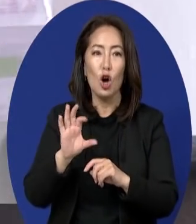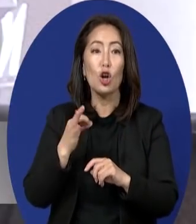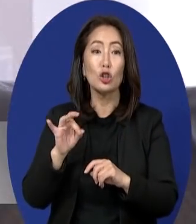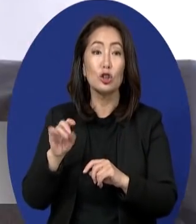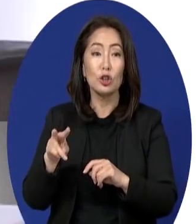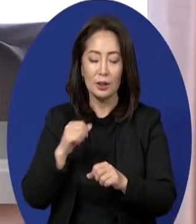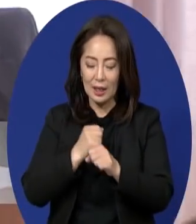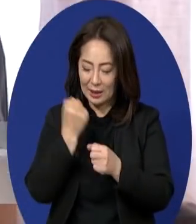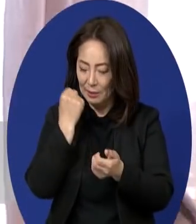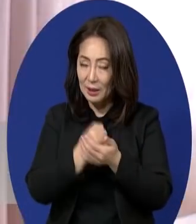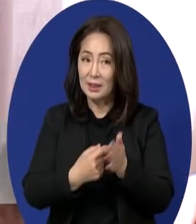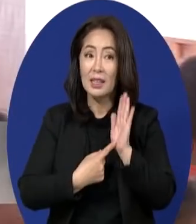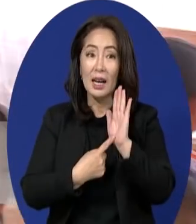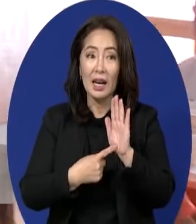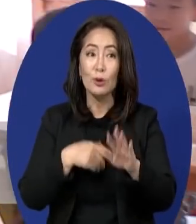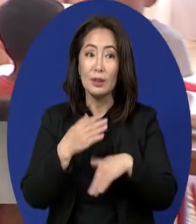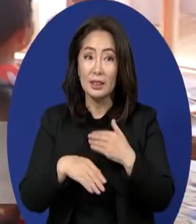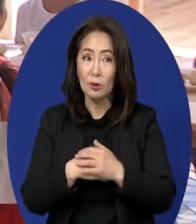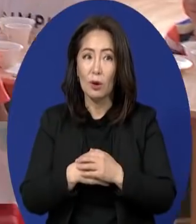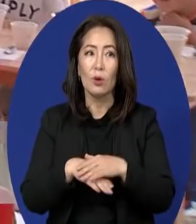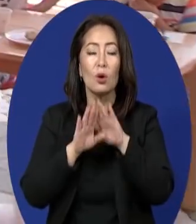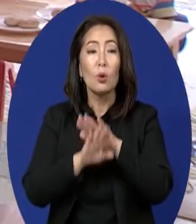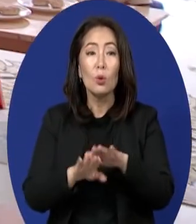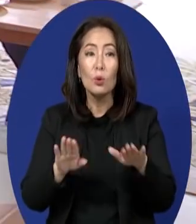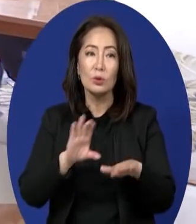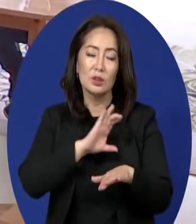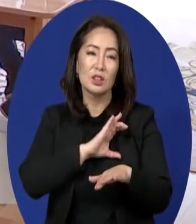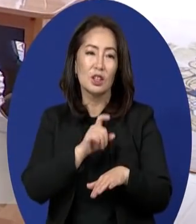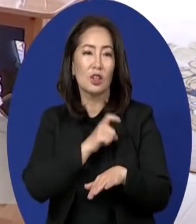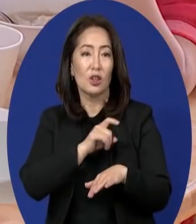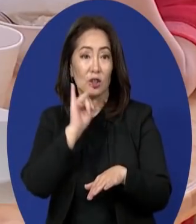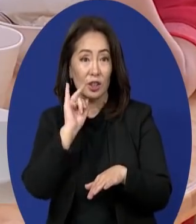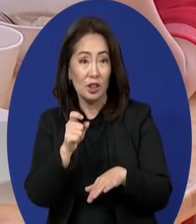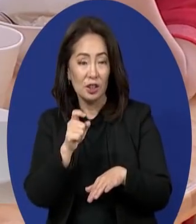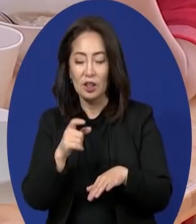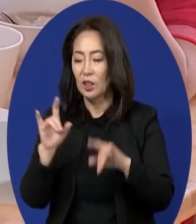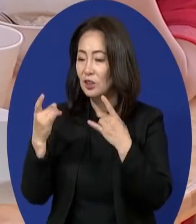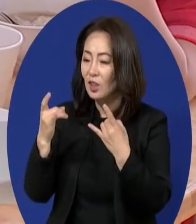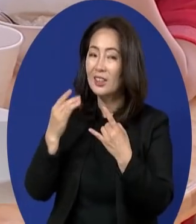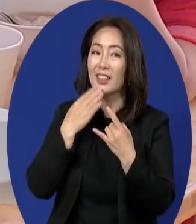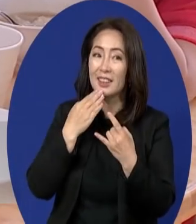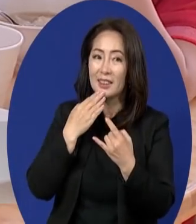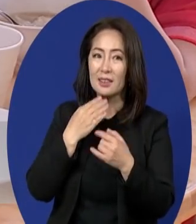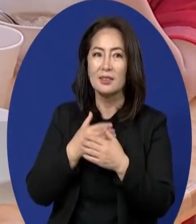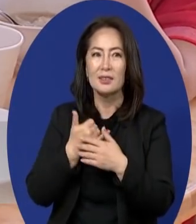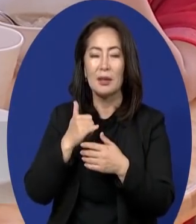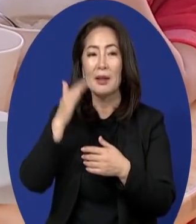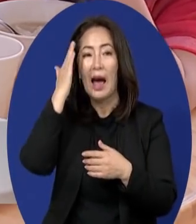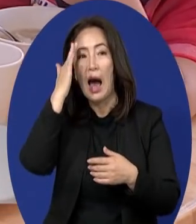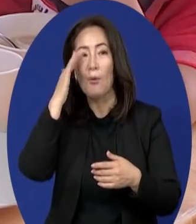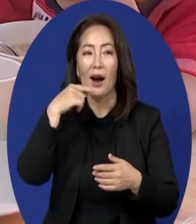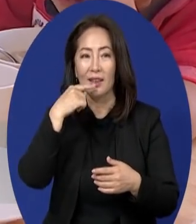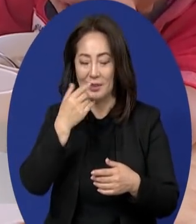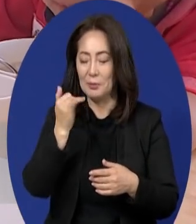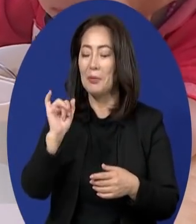энэ ажлаараа баталж үлгэрлэж яваа. Хүүхдүүд сэтгэл хөөрөл ихтэй тоглох, инээлдэх үедээ зарим нь ааваа гэж дууддаг лээ.